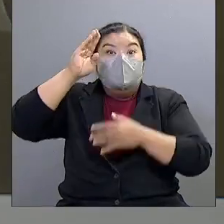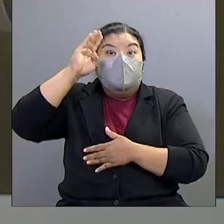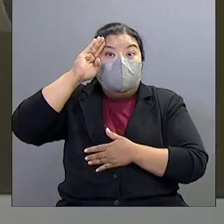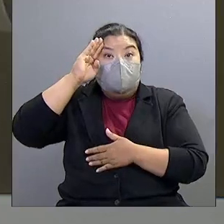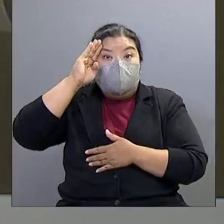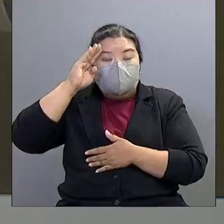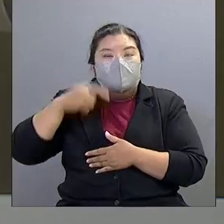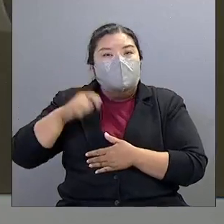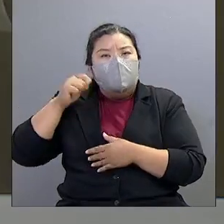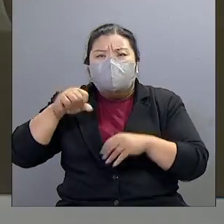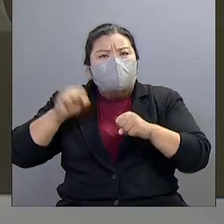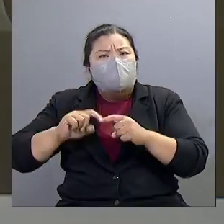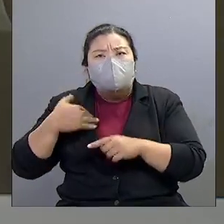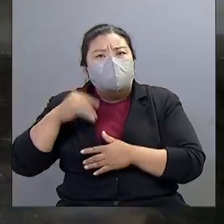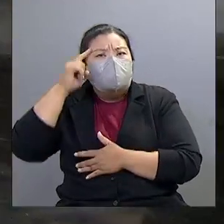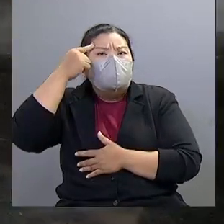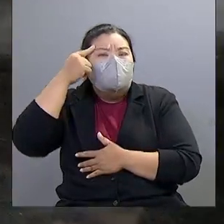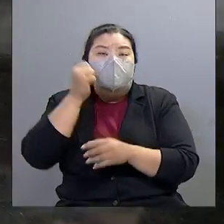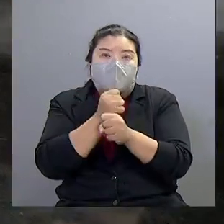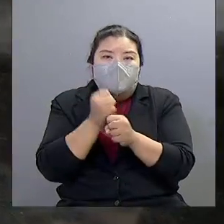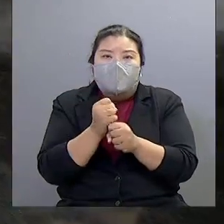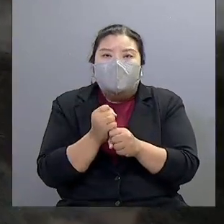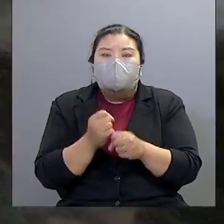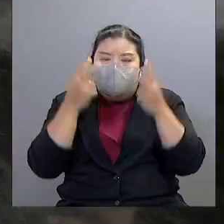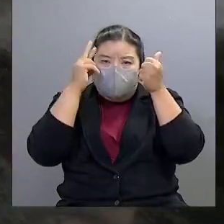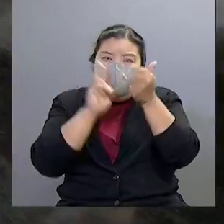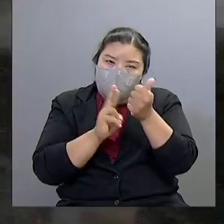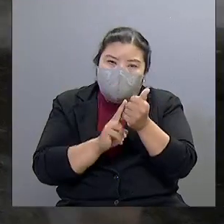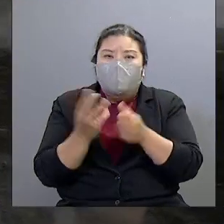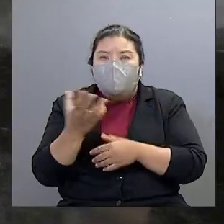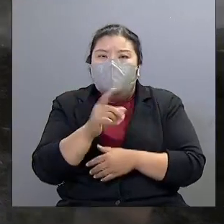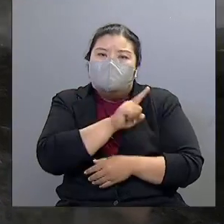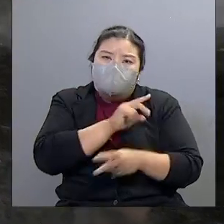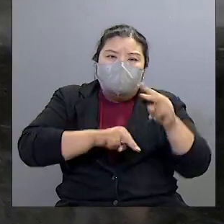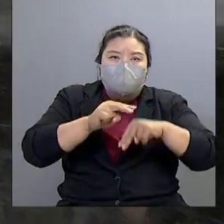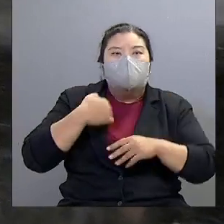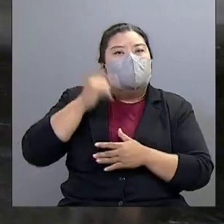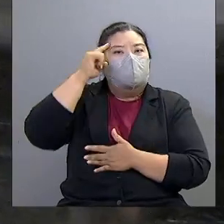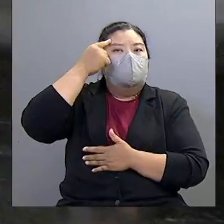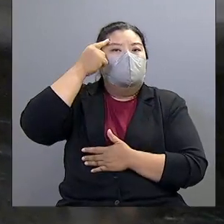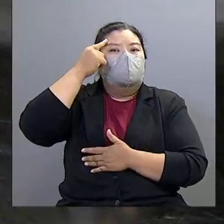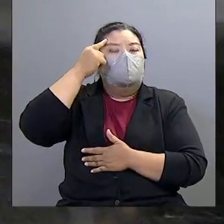อมไม่รู้จะเหมือนเดิมหรือเปล่านะคะเอาไว้รอติดตามกันอีกทีนึงค่ะ เดี๋ยวก็ต้องจับตาว่